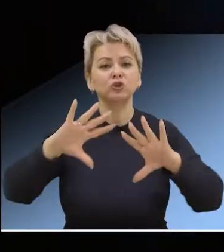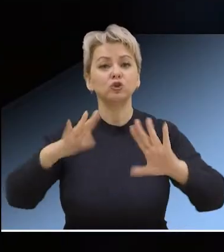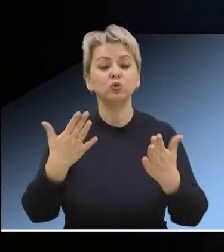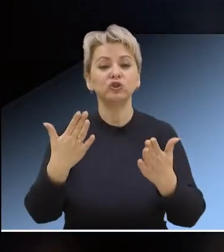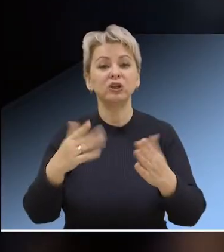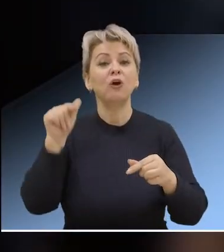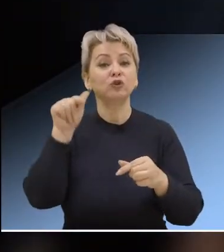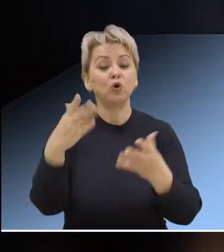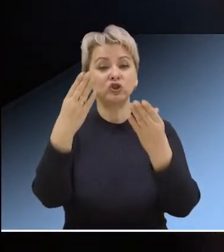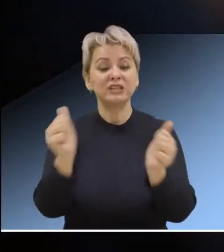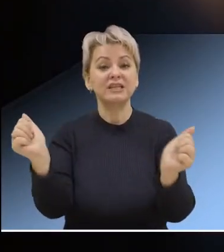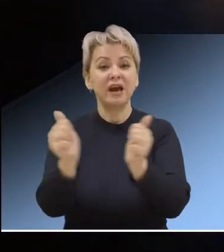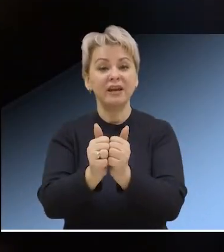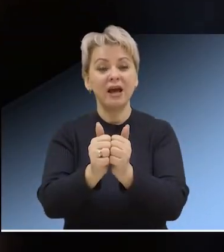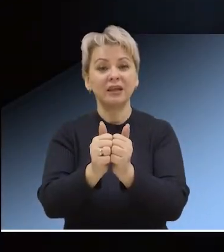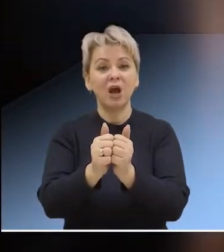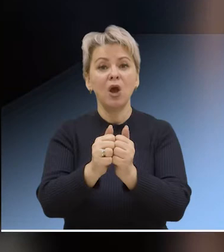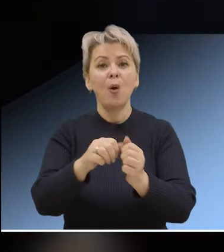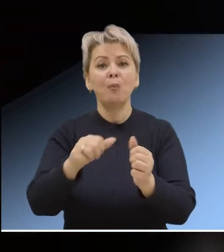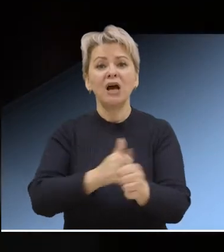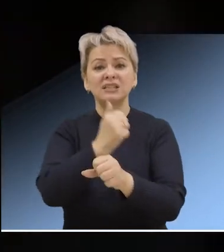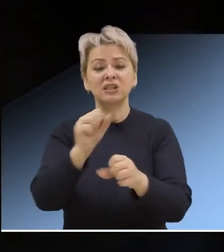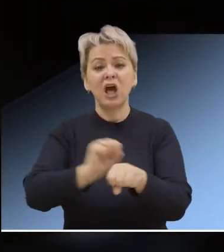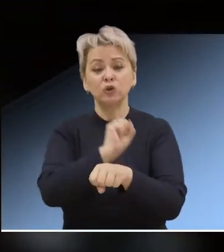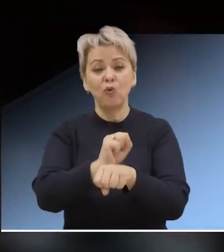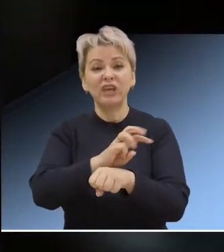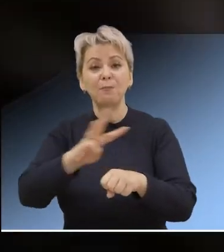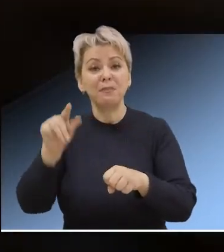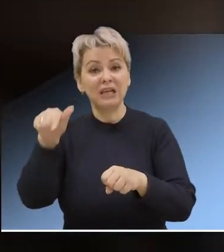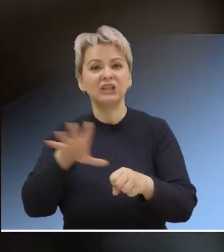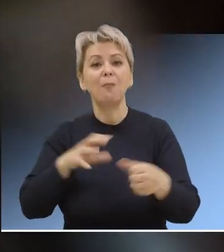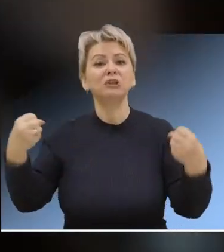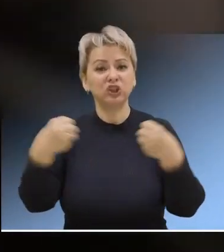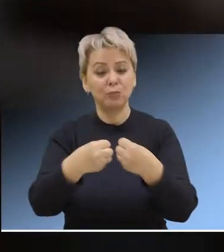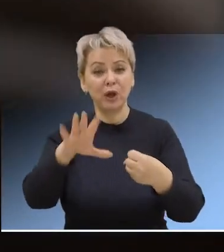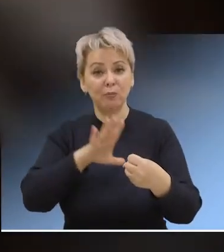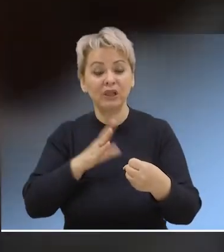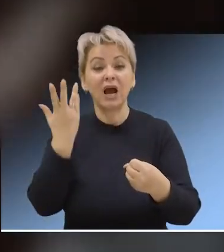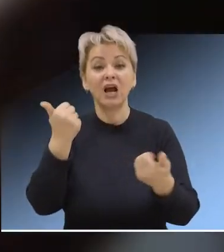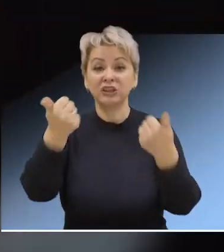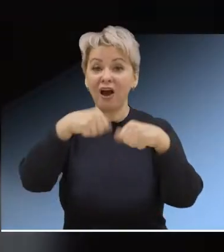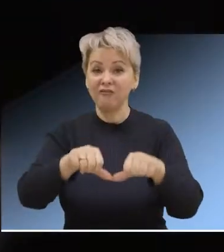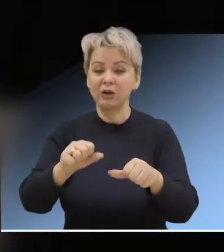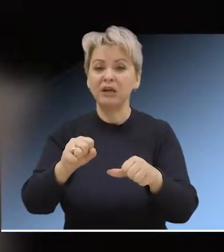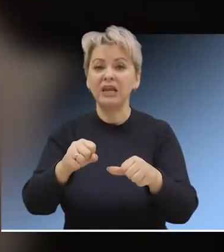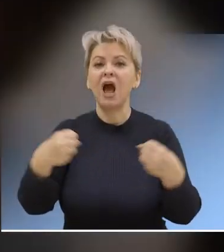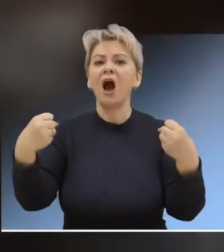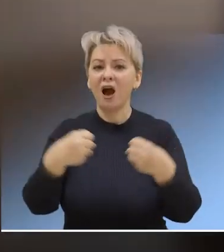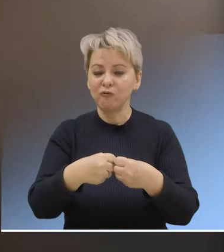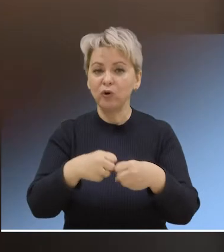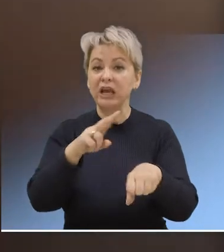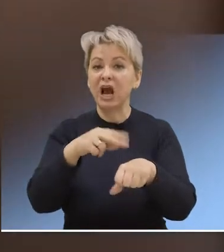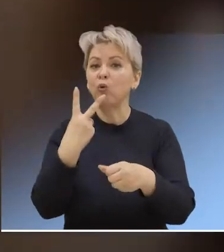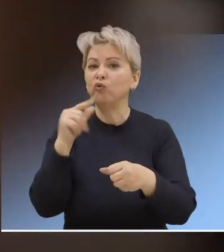случай произошел в тот же день недалеко от поста Миллеровский. Там произошло дорожно-транспортное происшествие. Во время оформления аварии инспекторы